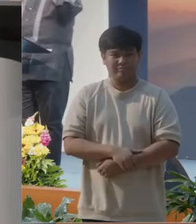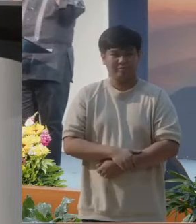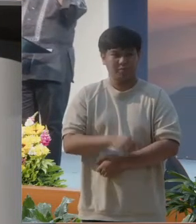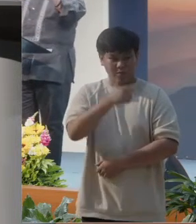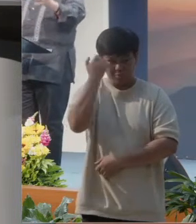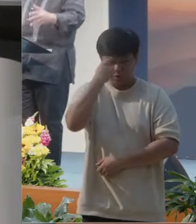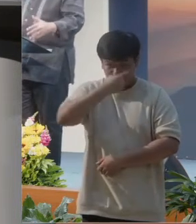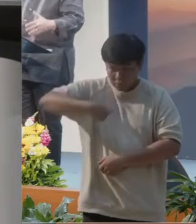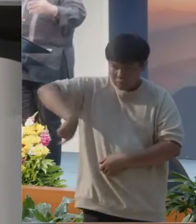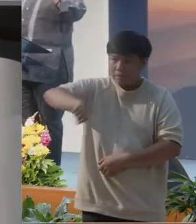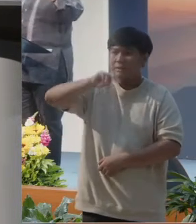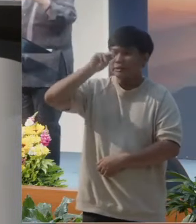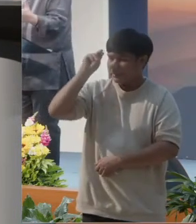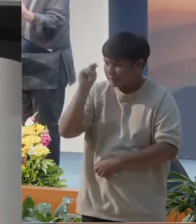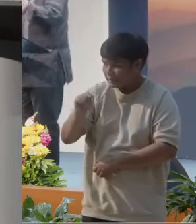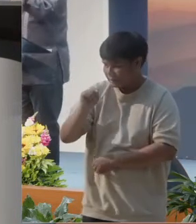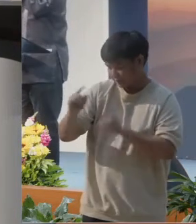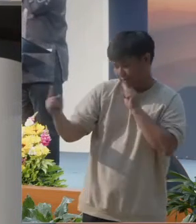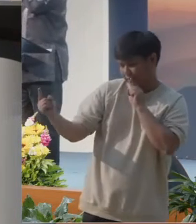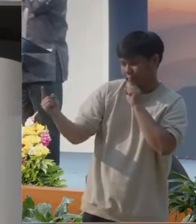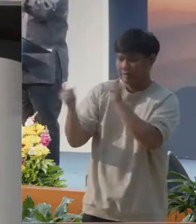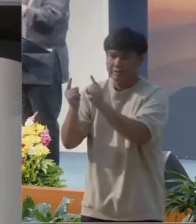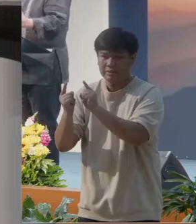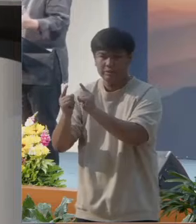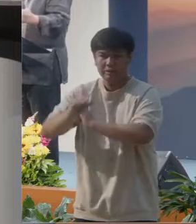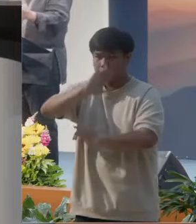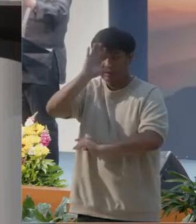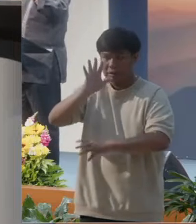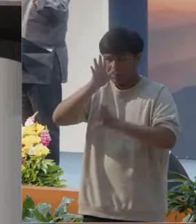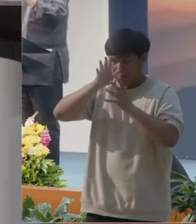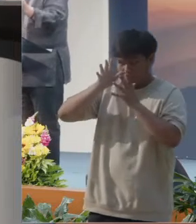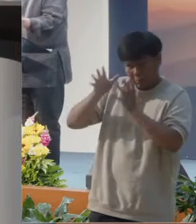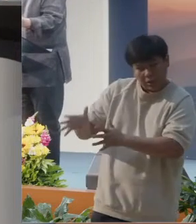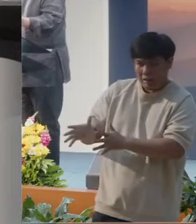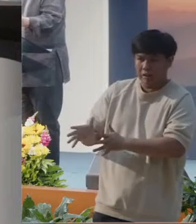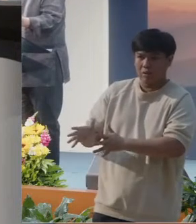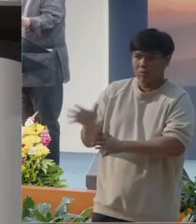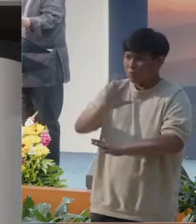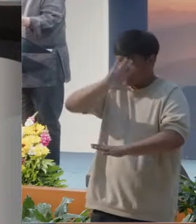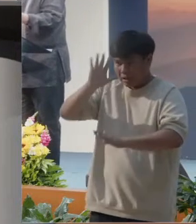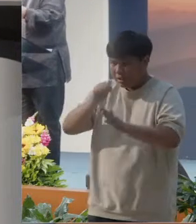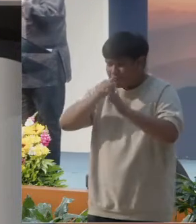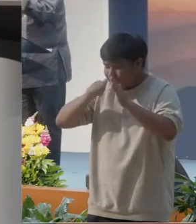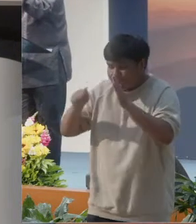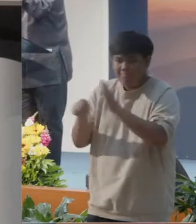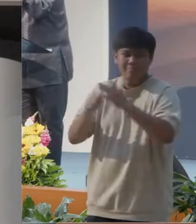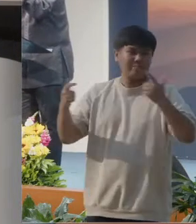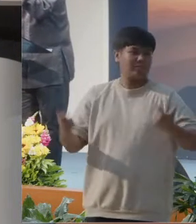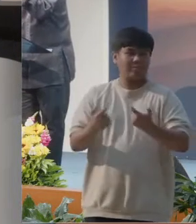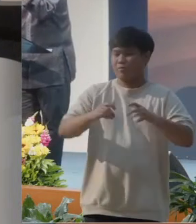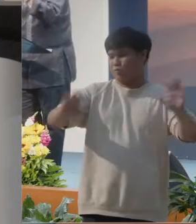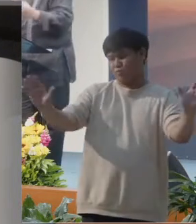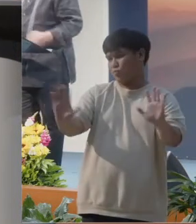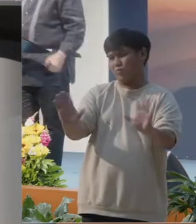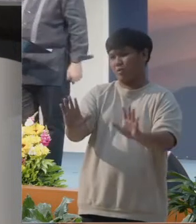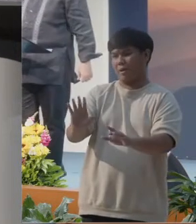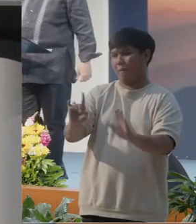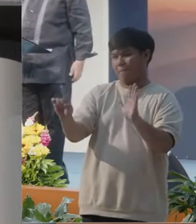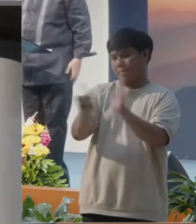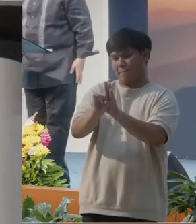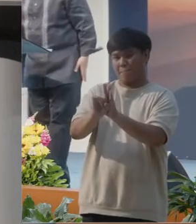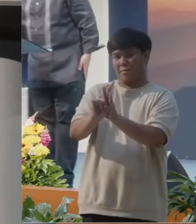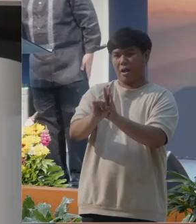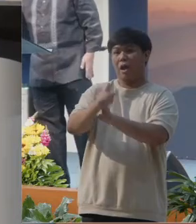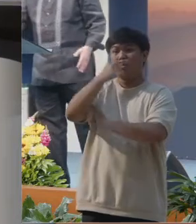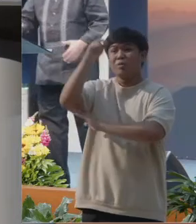Sapagkat ito'y dapat nating harapin. Hindi po natin dapat itago. Tignan niyo po, napakaganda sapagkat